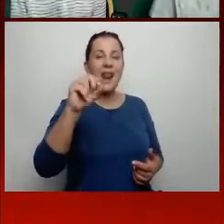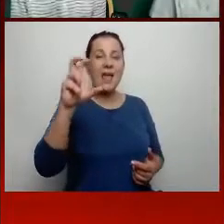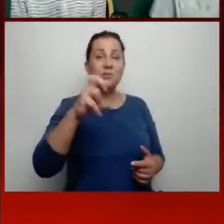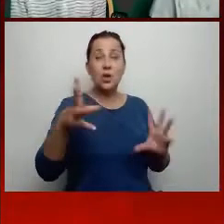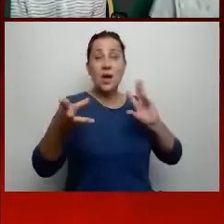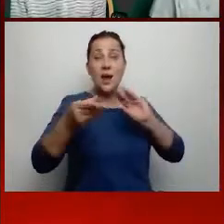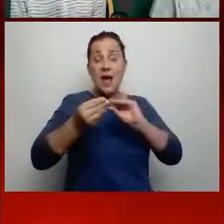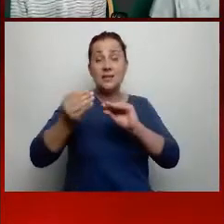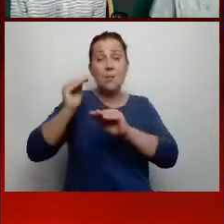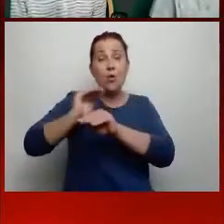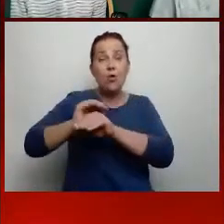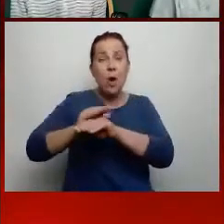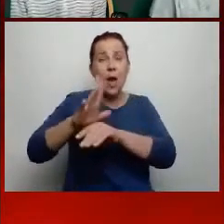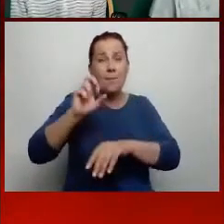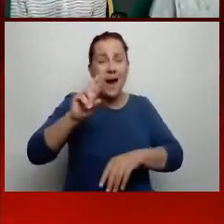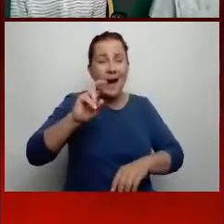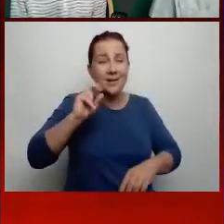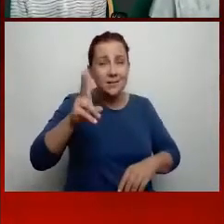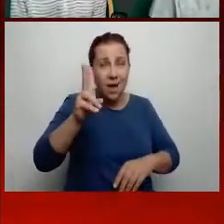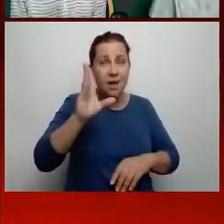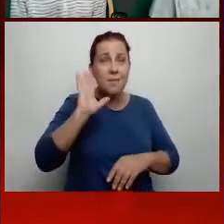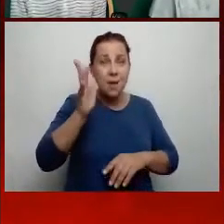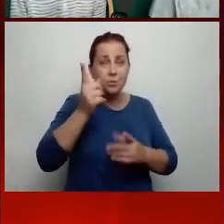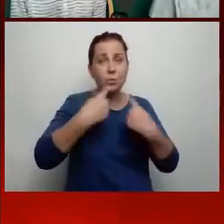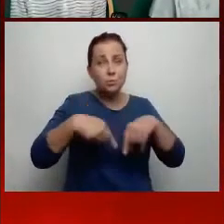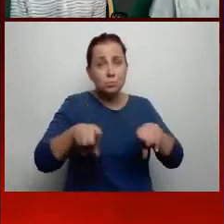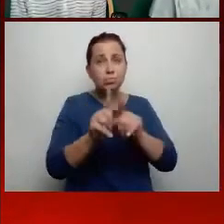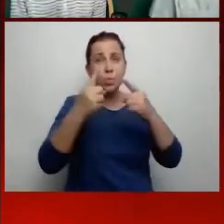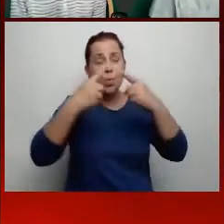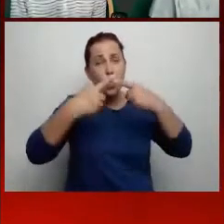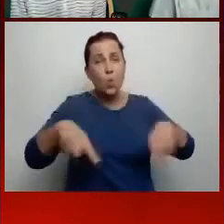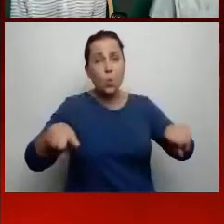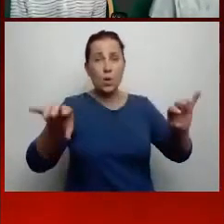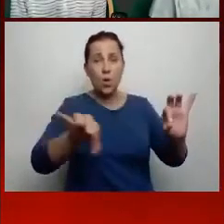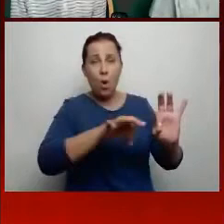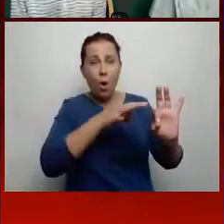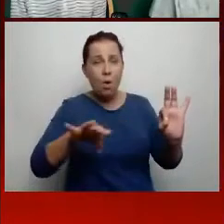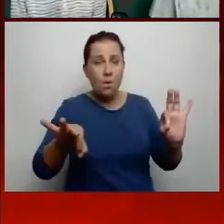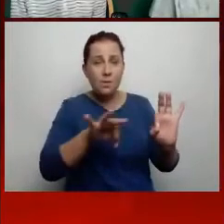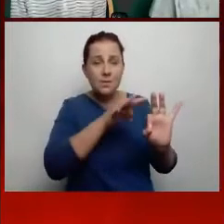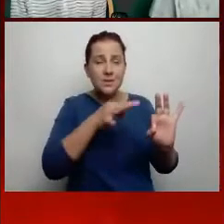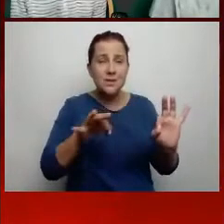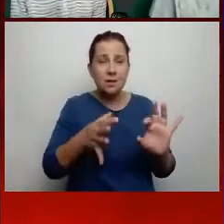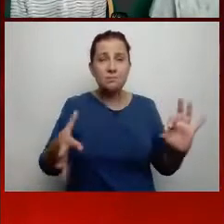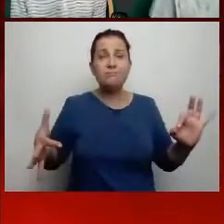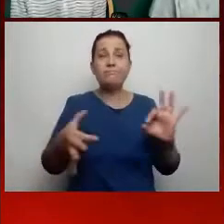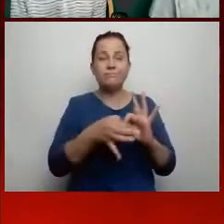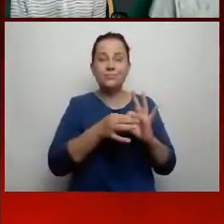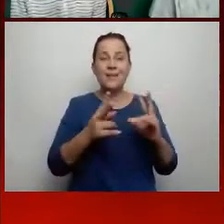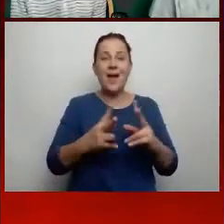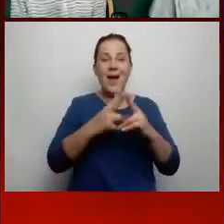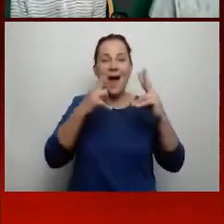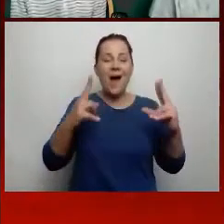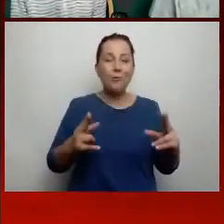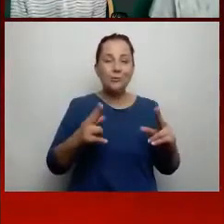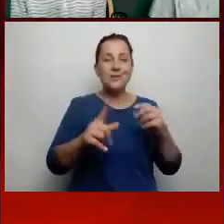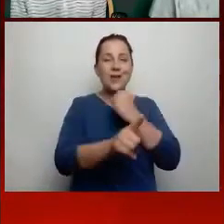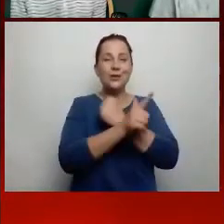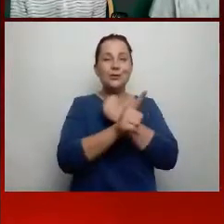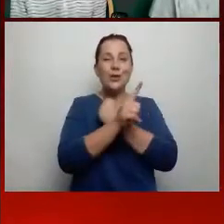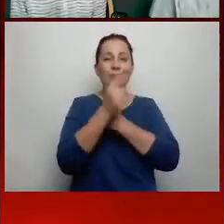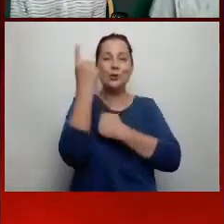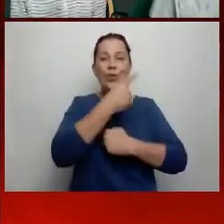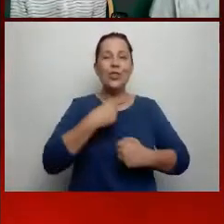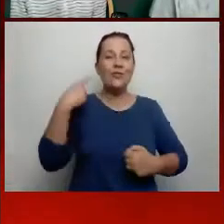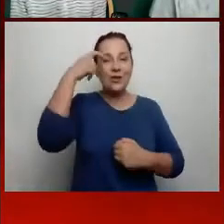kolegą Bartkiem Pokrywką wykonamy dla Państwa krótki koncert związany z audycją 70